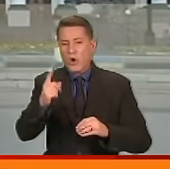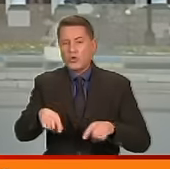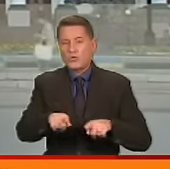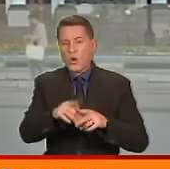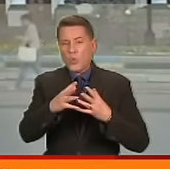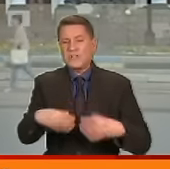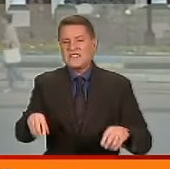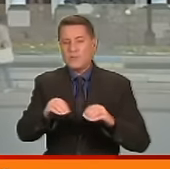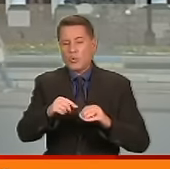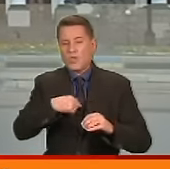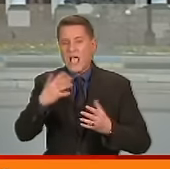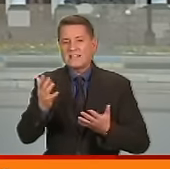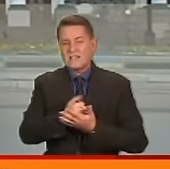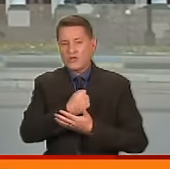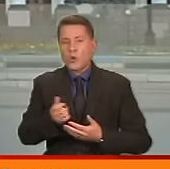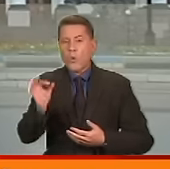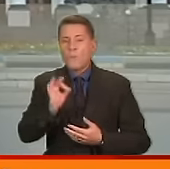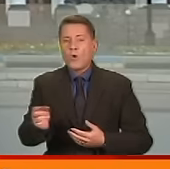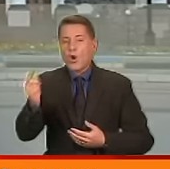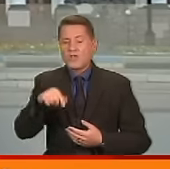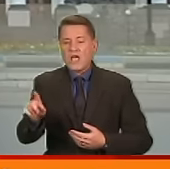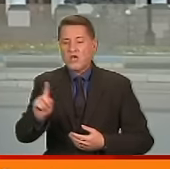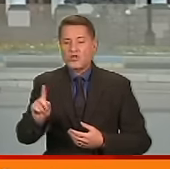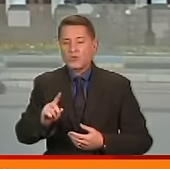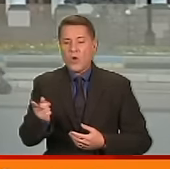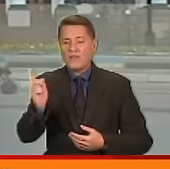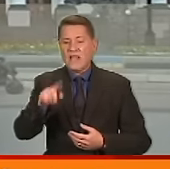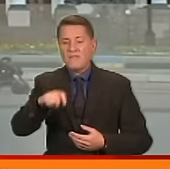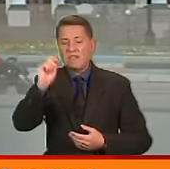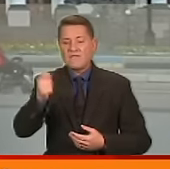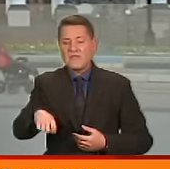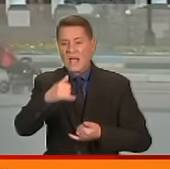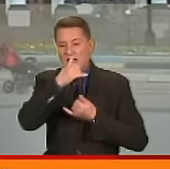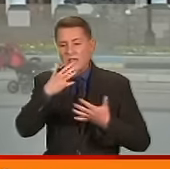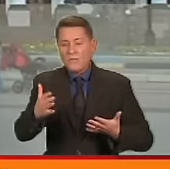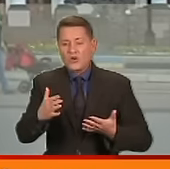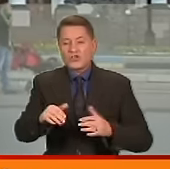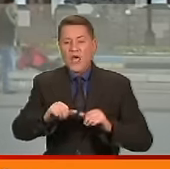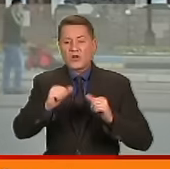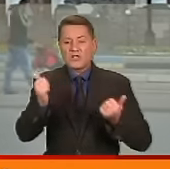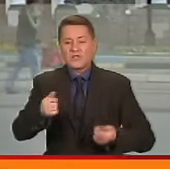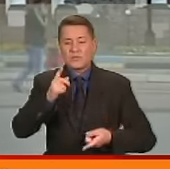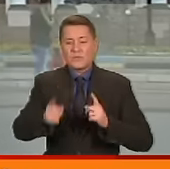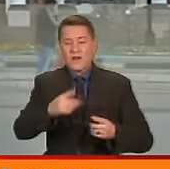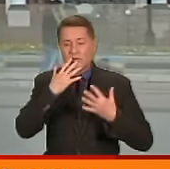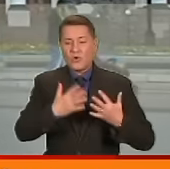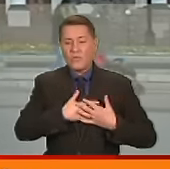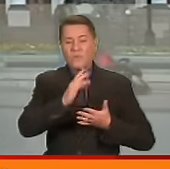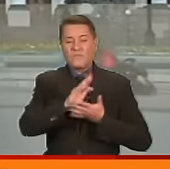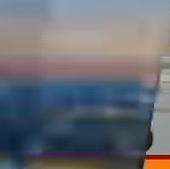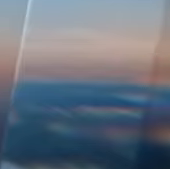сім'ю я якраз і знайшов, про те, що навіть війна не може розлучити справжню любов. Далі у